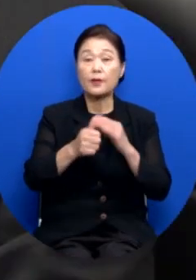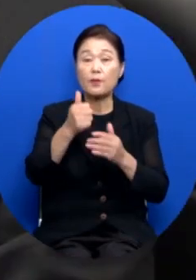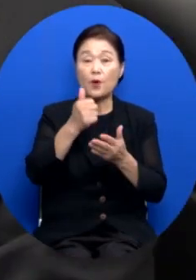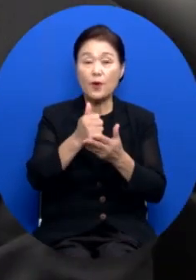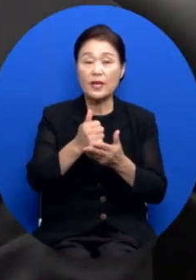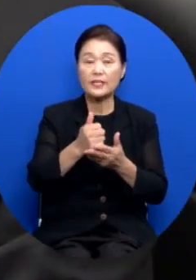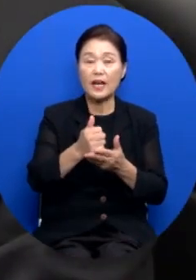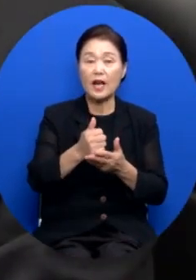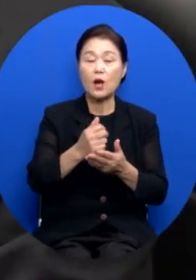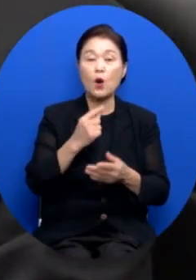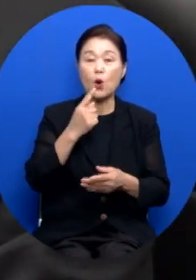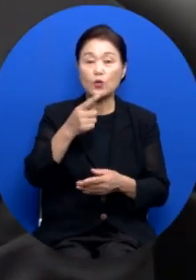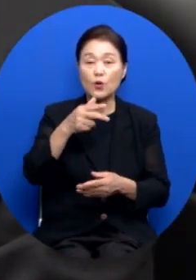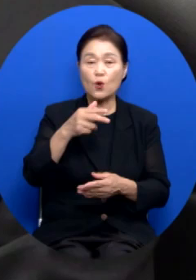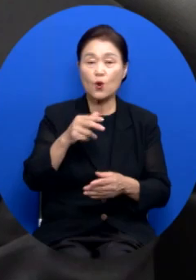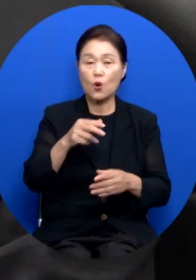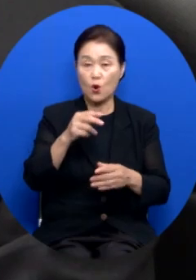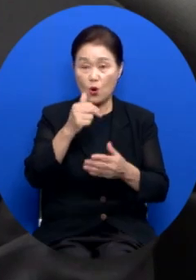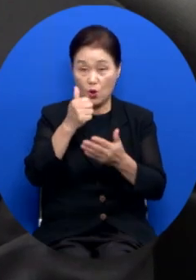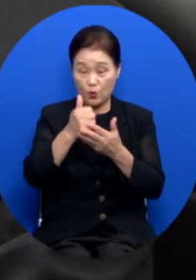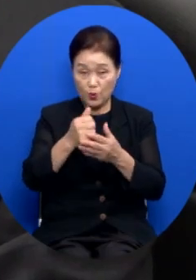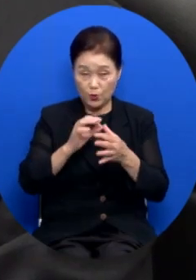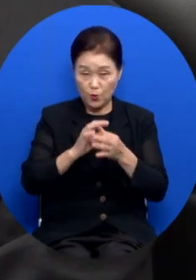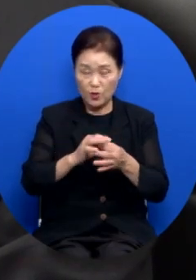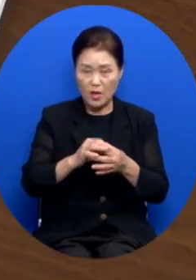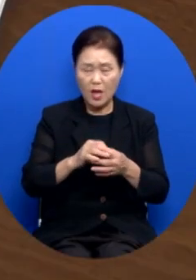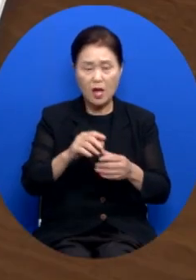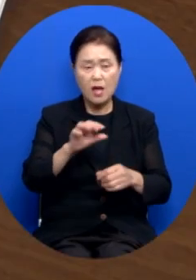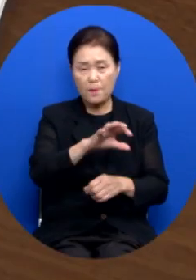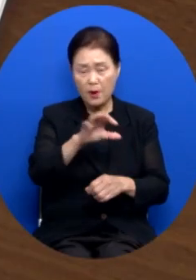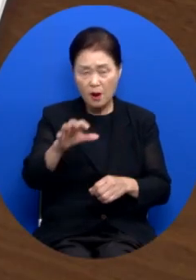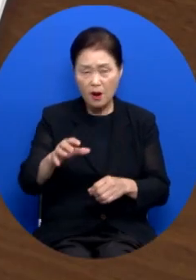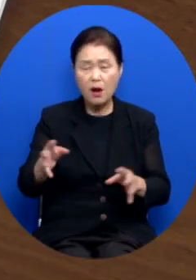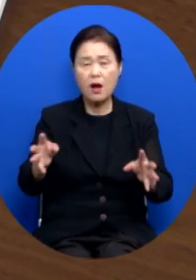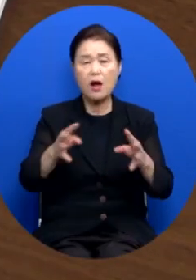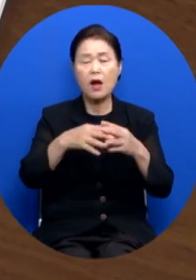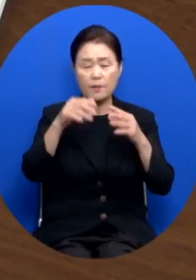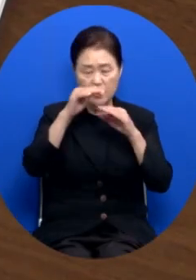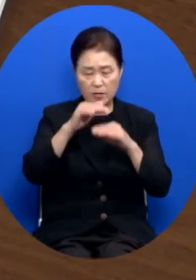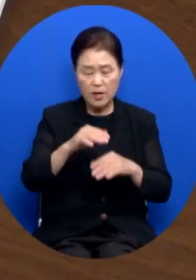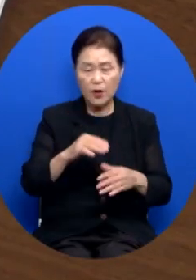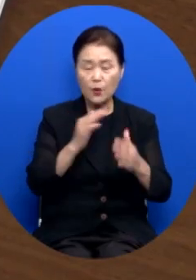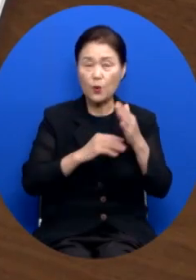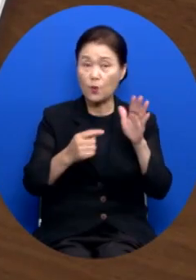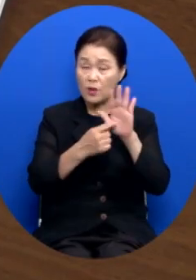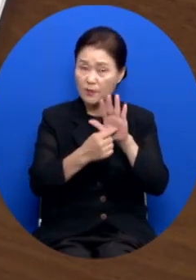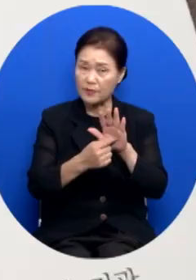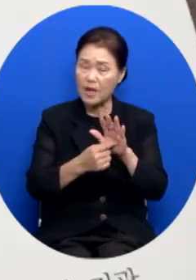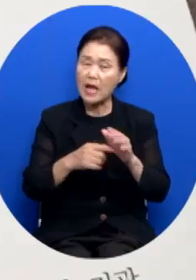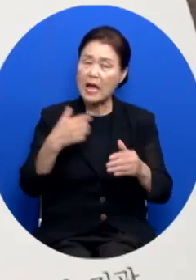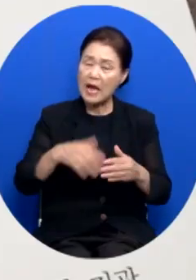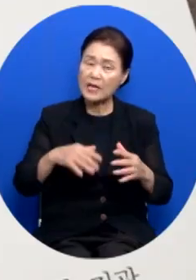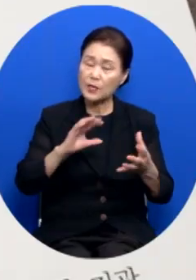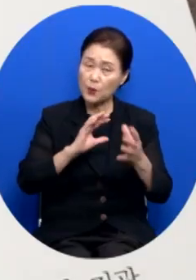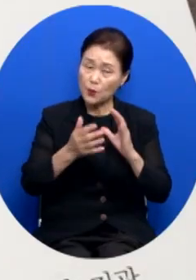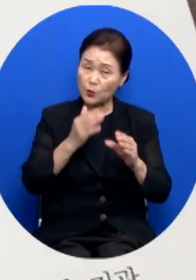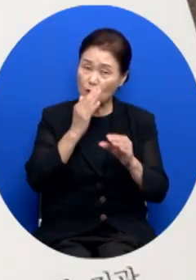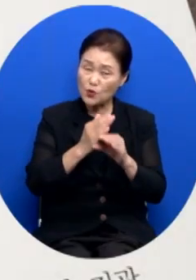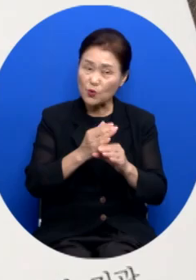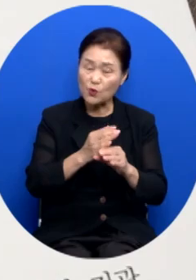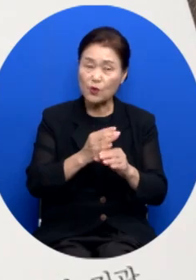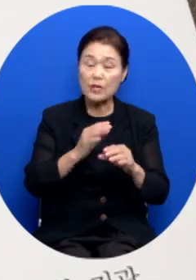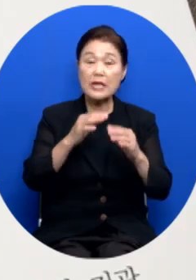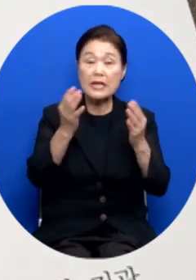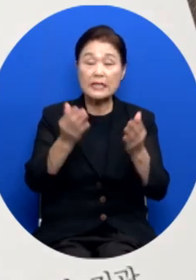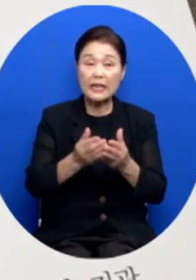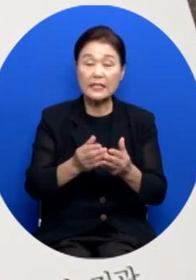한국기독교총연합회와 주고받은 연합기관 통합 합의문을 공개했습니다. 아직 논의 중인 합의안에는 기관 명칭은